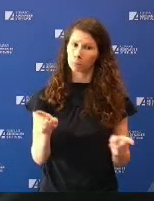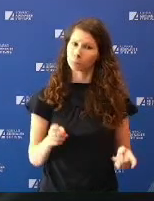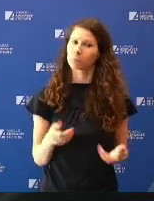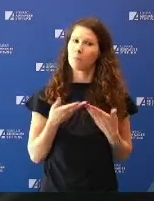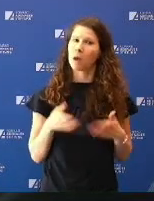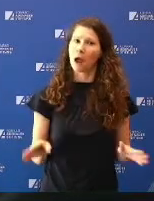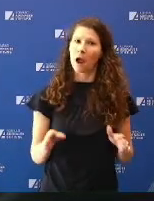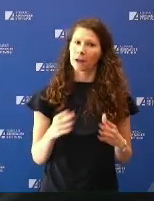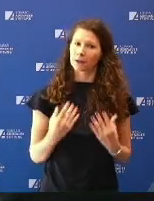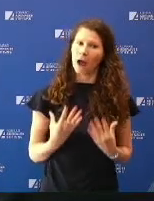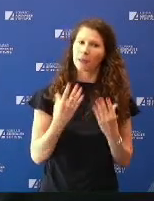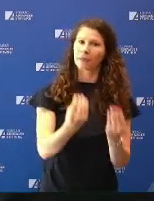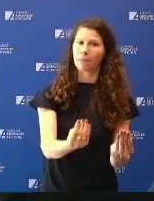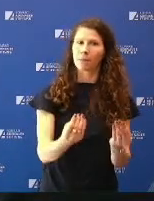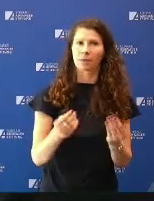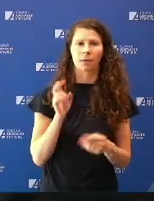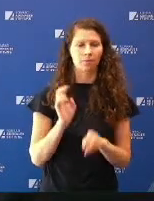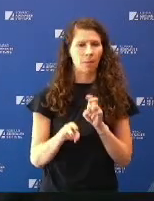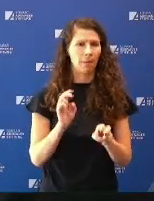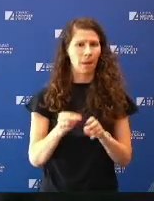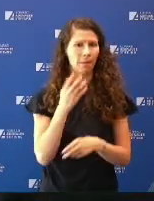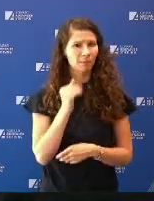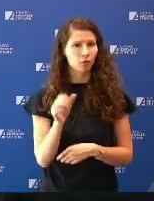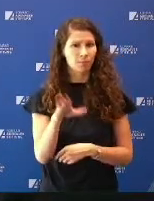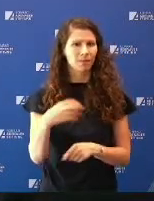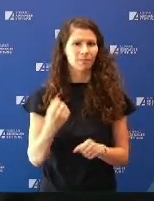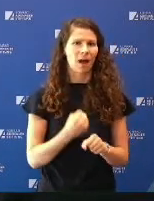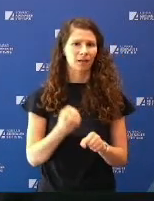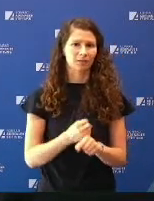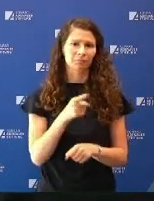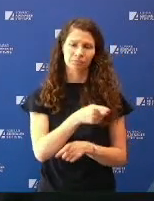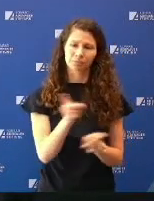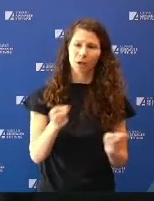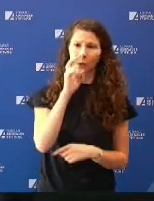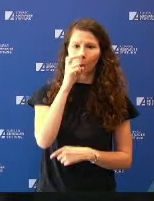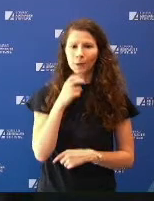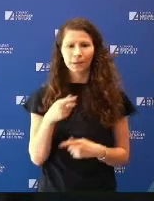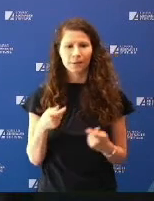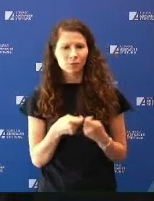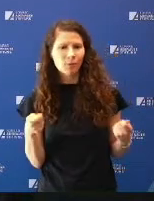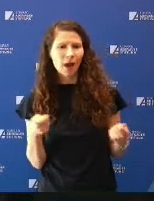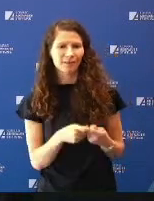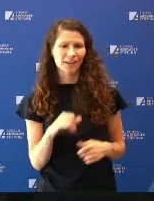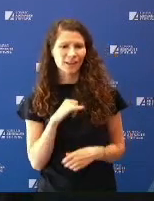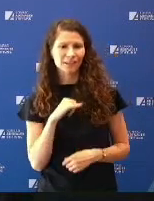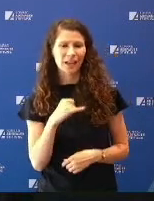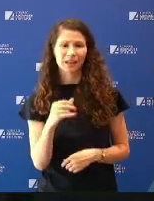entsprechend gut annehmen und das spannend finden und damit